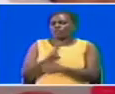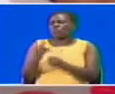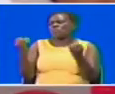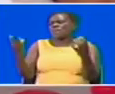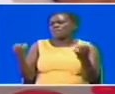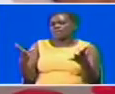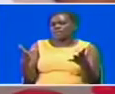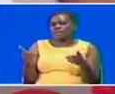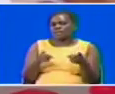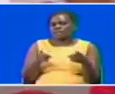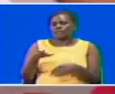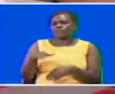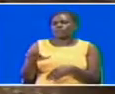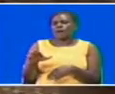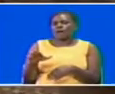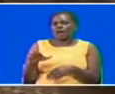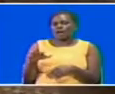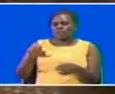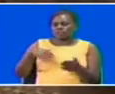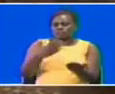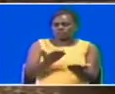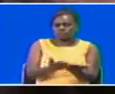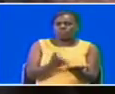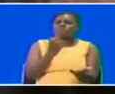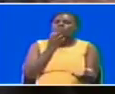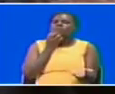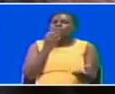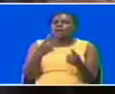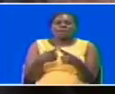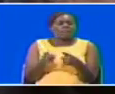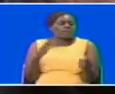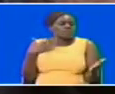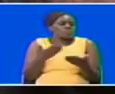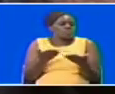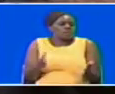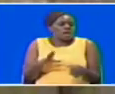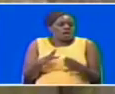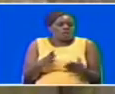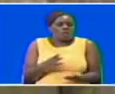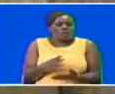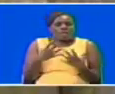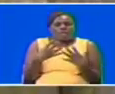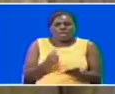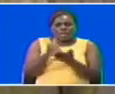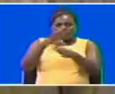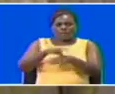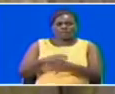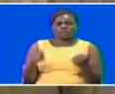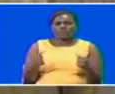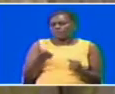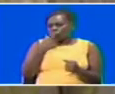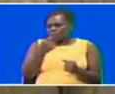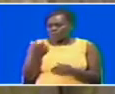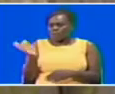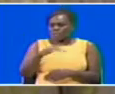sana Safari yake ya matibabu ilimfikisha Hadi hospitali kuu Ya kenyatta lakini Hadi Leo hajasaidika hizo Dawa akakunywa Alfu